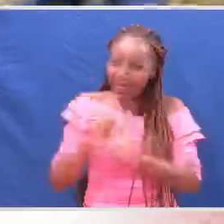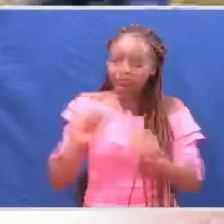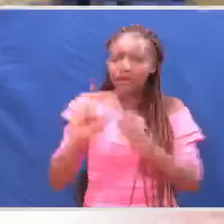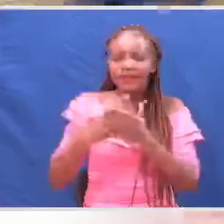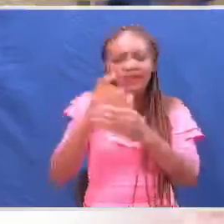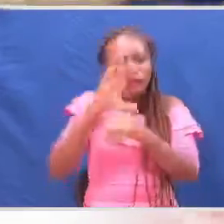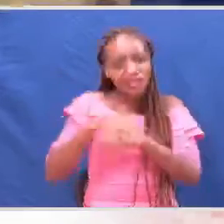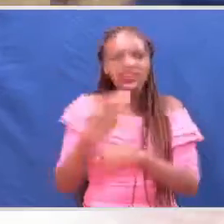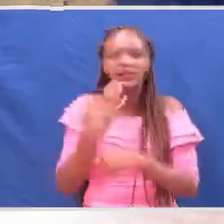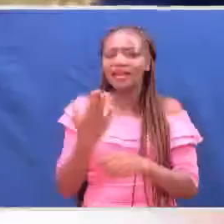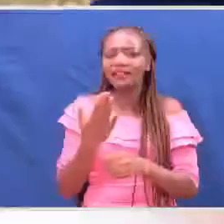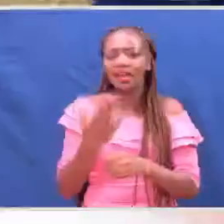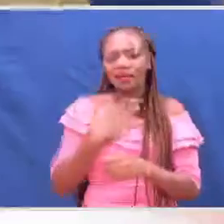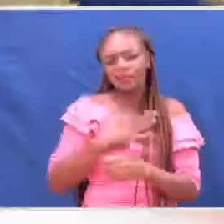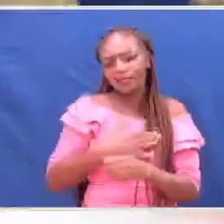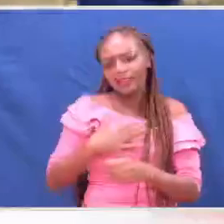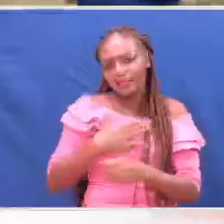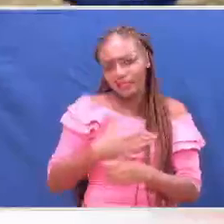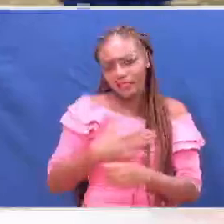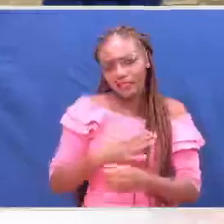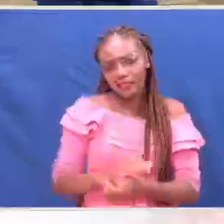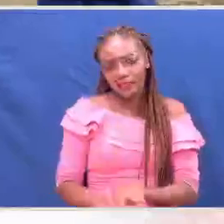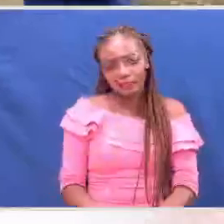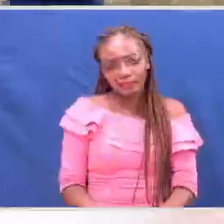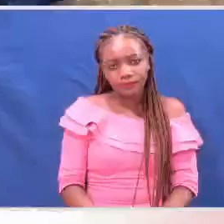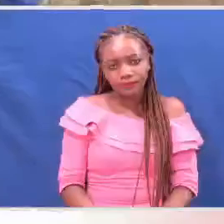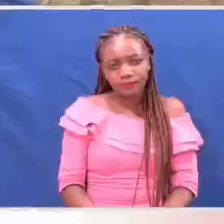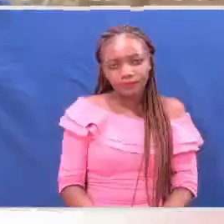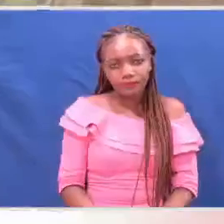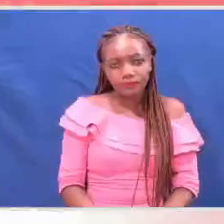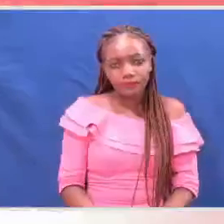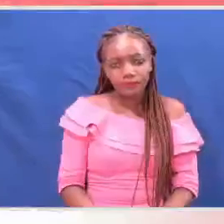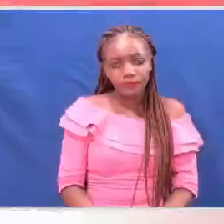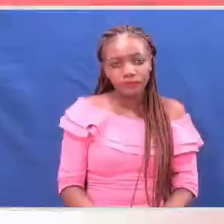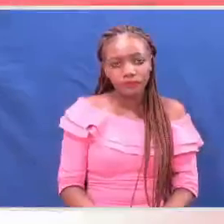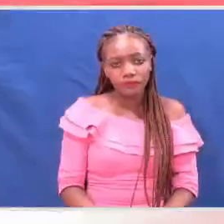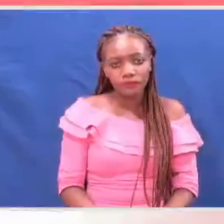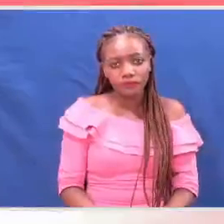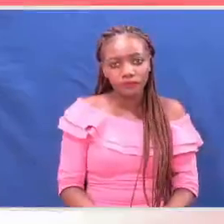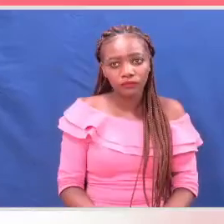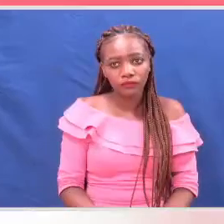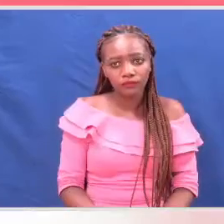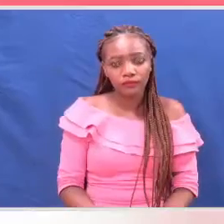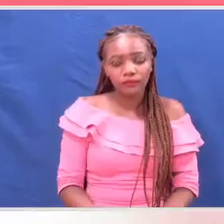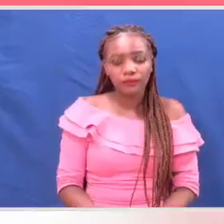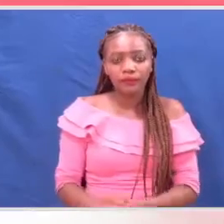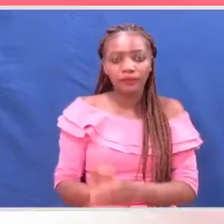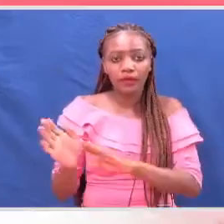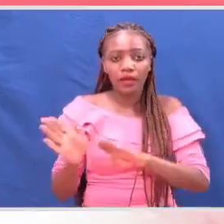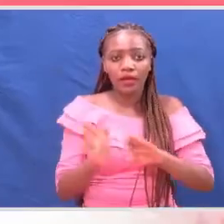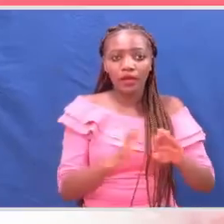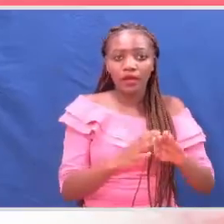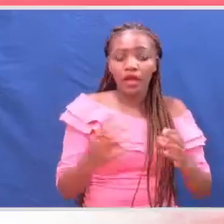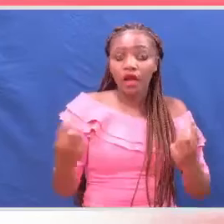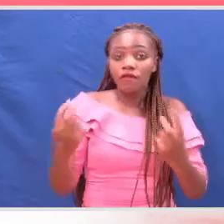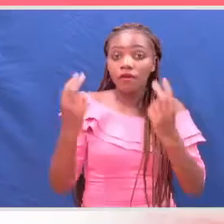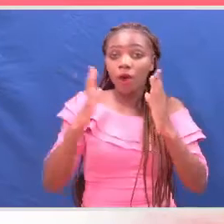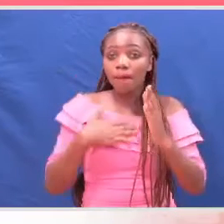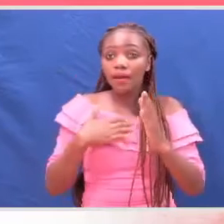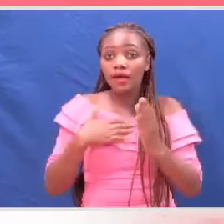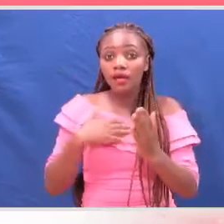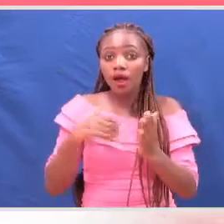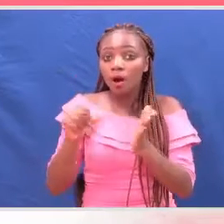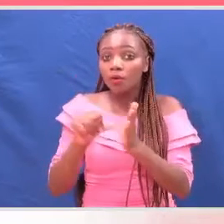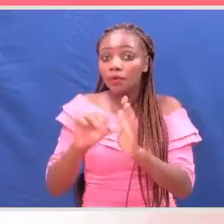jibu. Wanji Sostin, TV47, Bungoma. Na mtazamaji, kulishuhudiwa